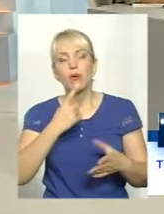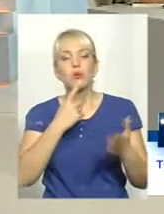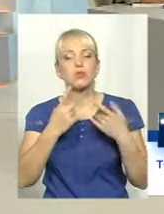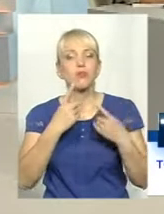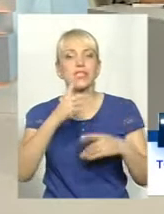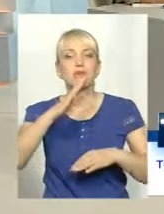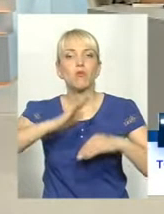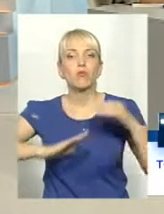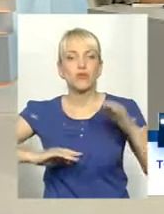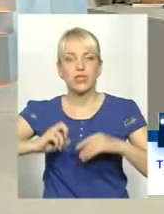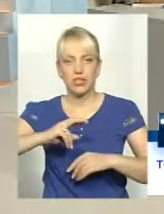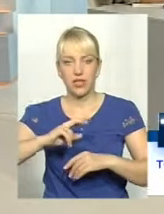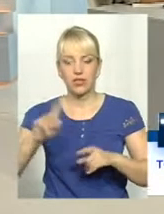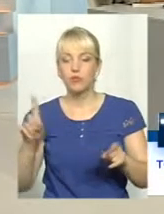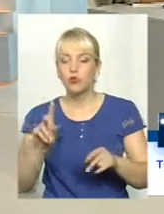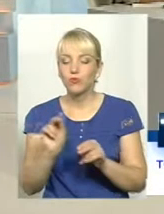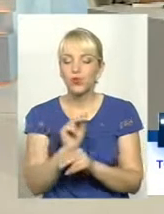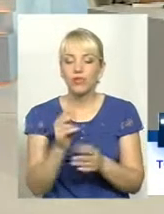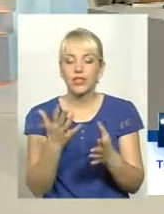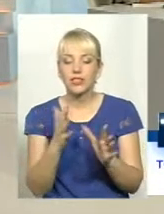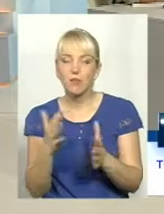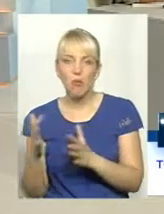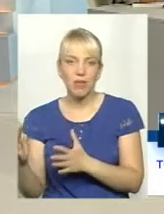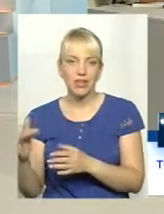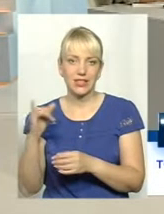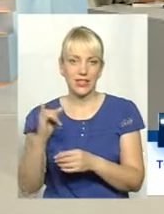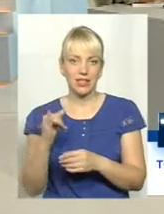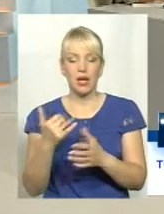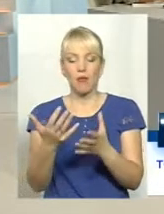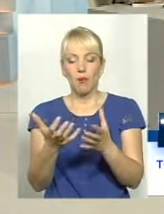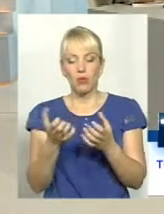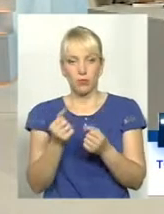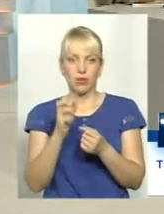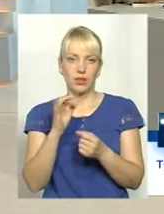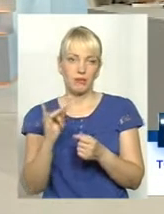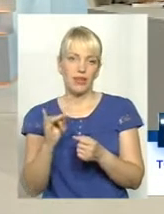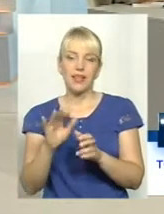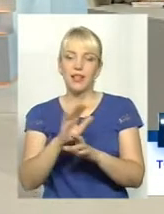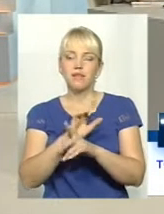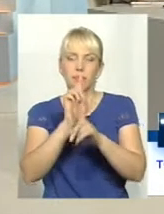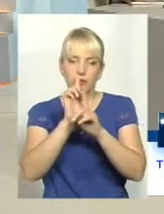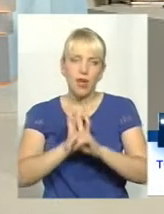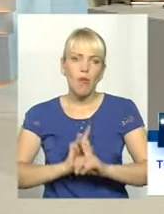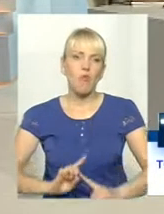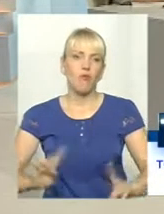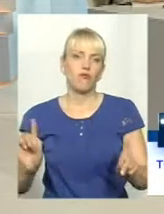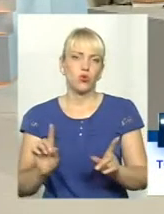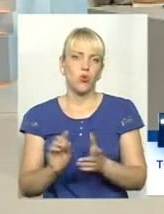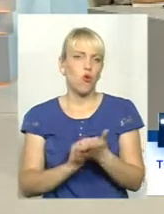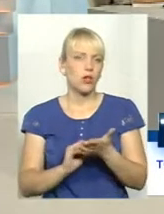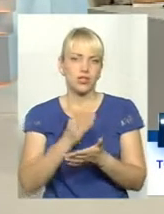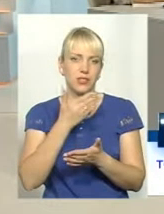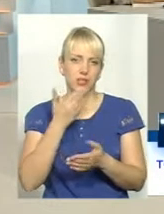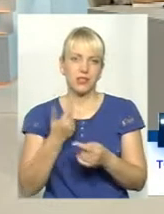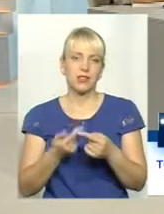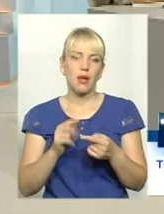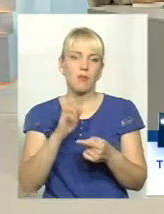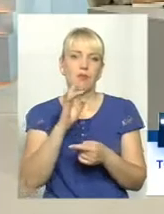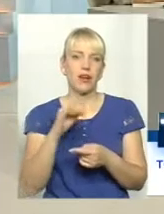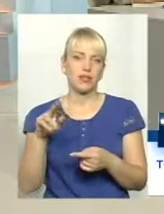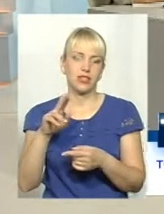серце Поділля». Теж непогана ідея. І, можливо, активним нашим громадянам варто би